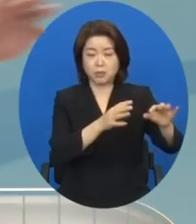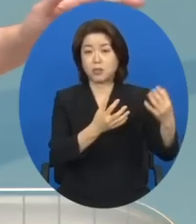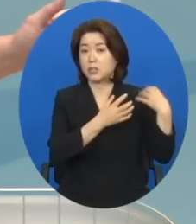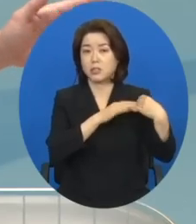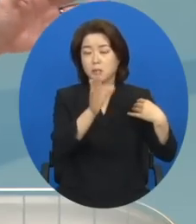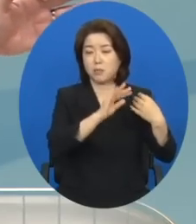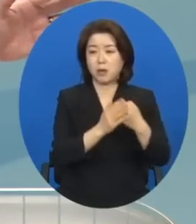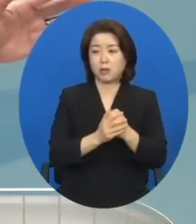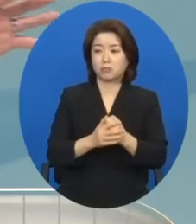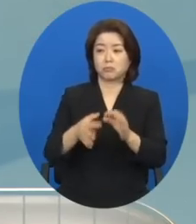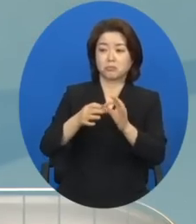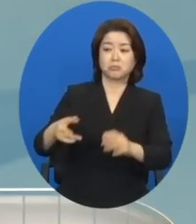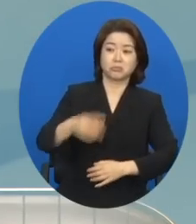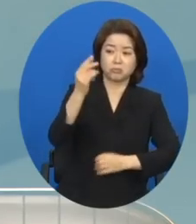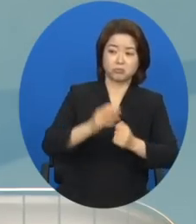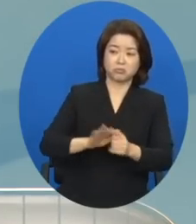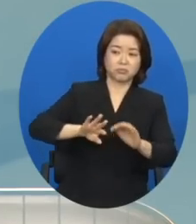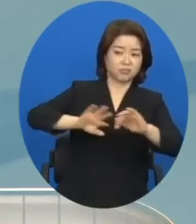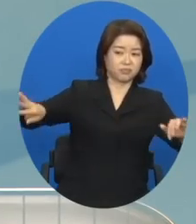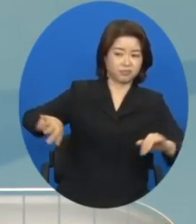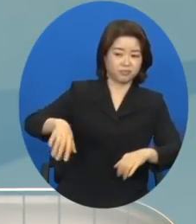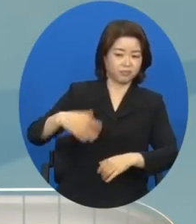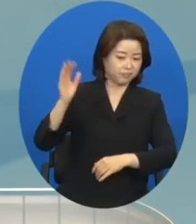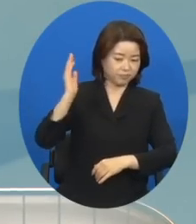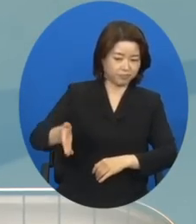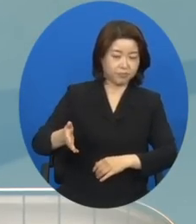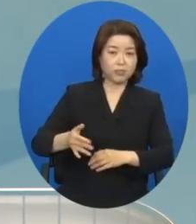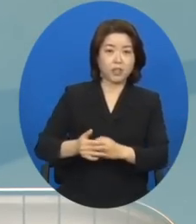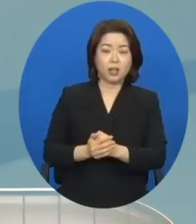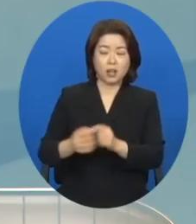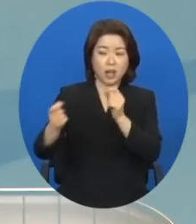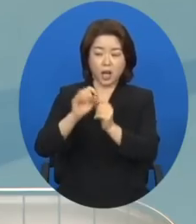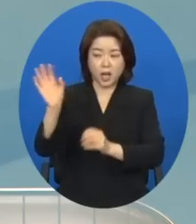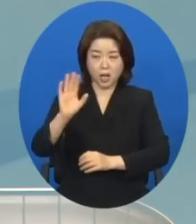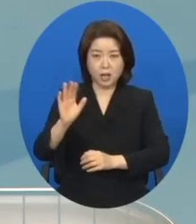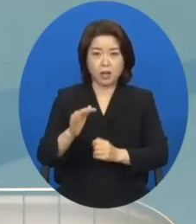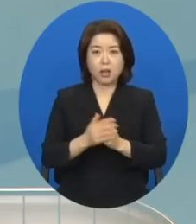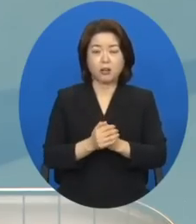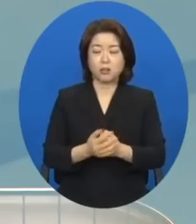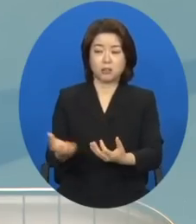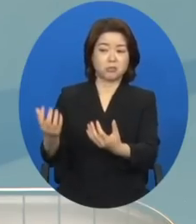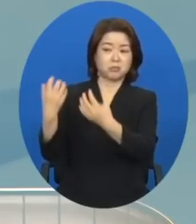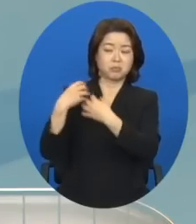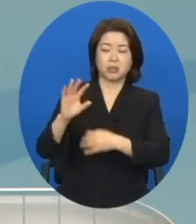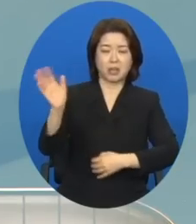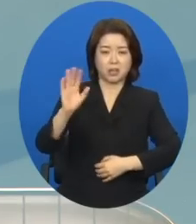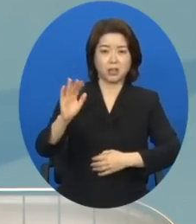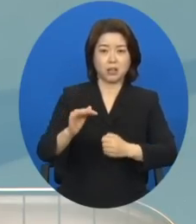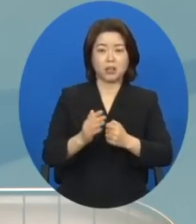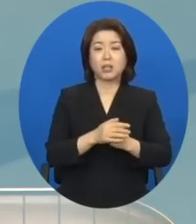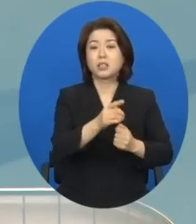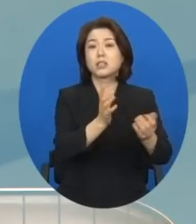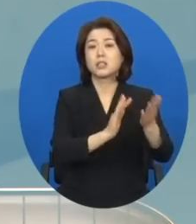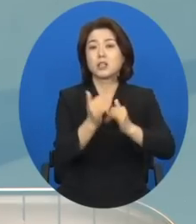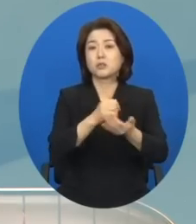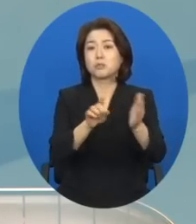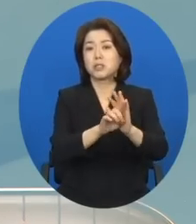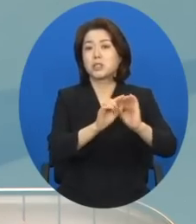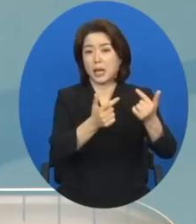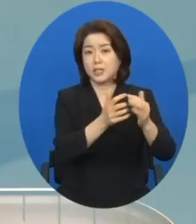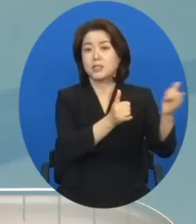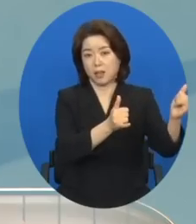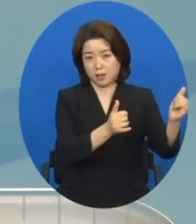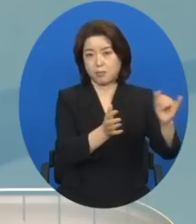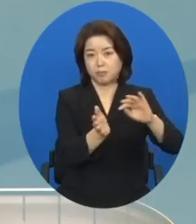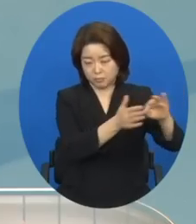그냥 멀리하면 돼요. 그냥 가까이 하지 않으면 됩니다. 그냥 짐을 질 필요가 없는 거예요. 그런데